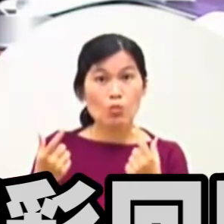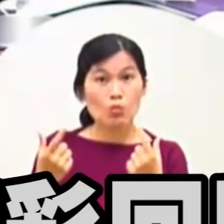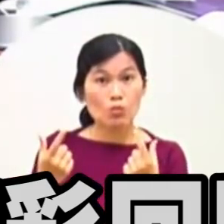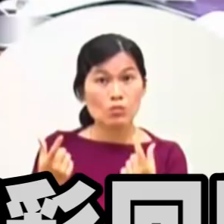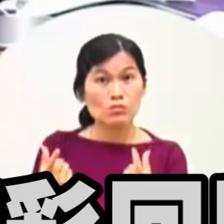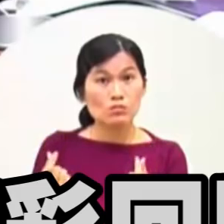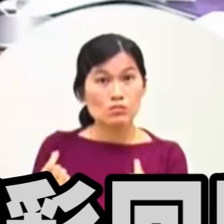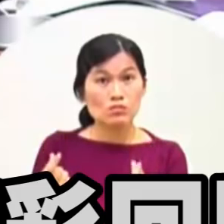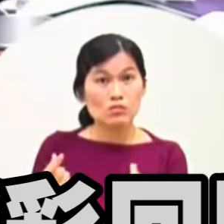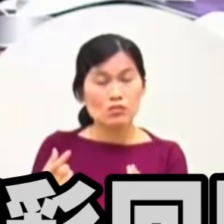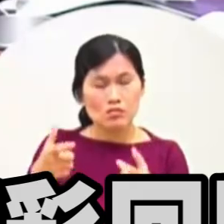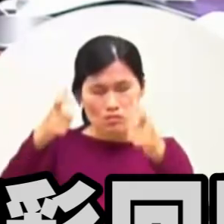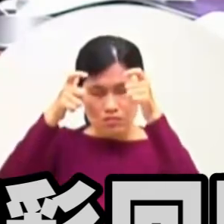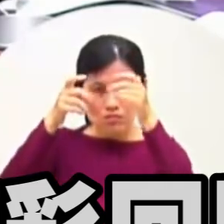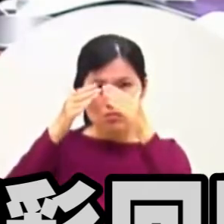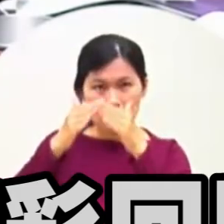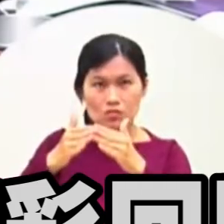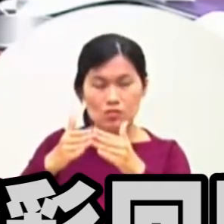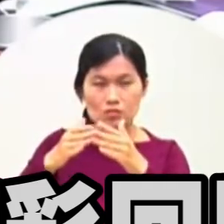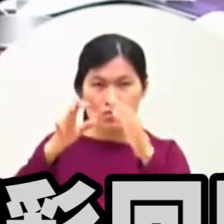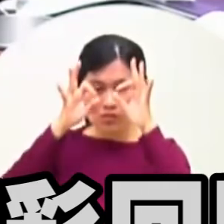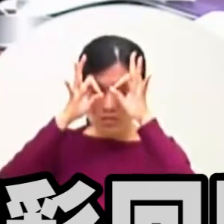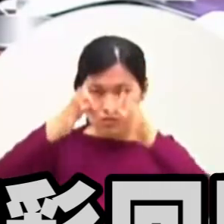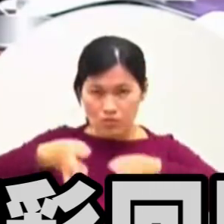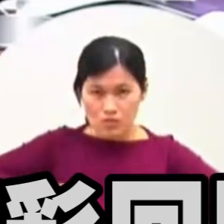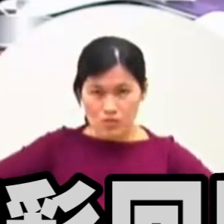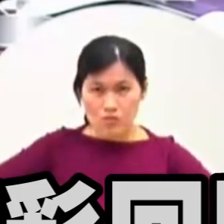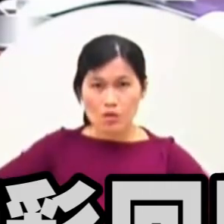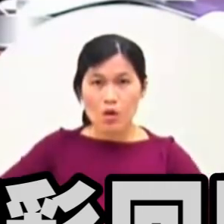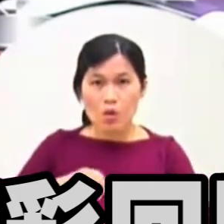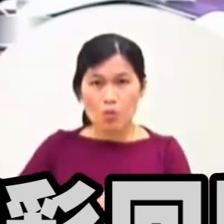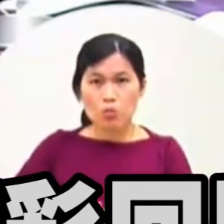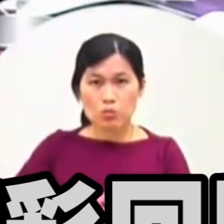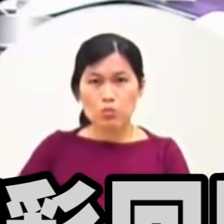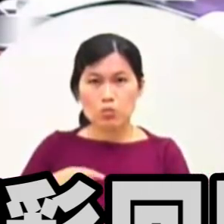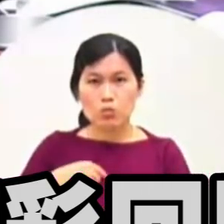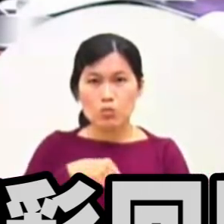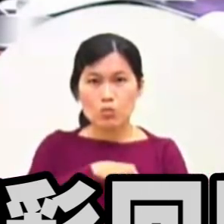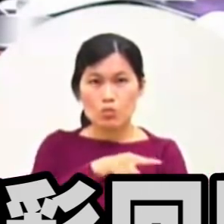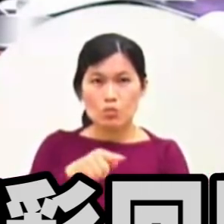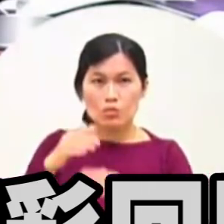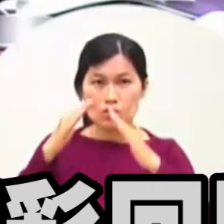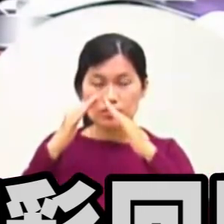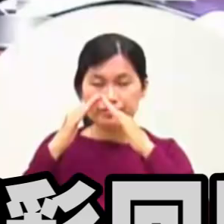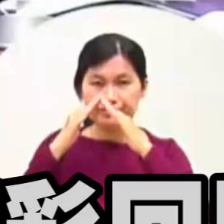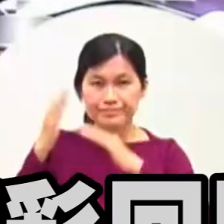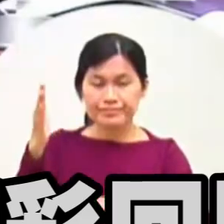啊，市府团队会检讨。然后我们会检讨，我们再努力。